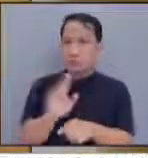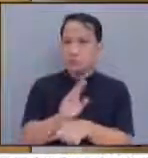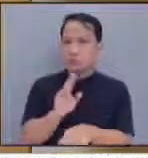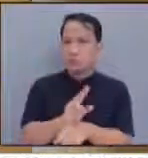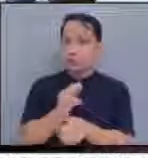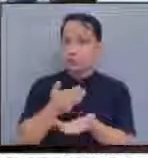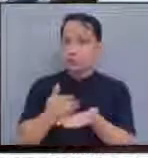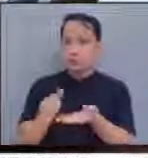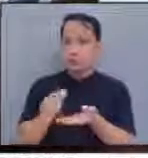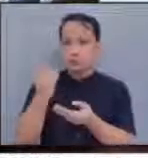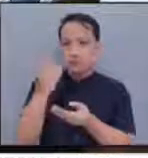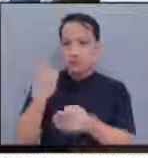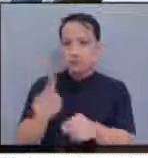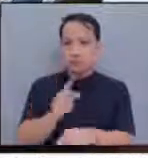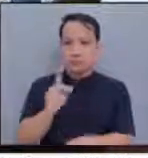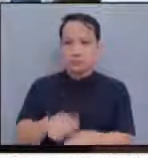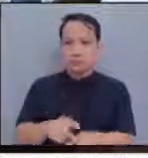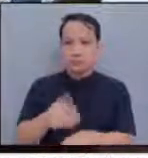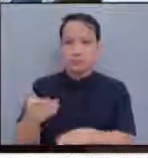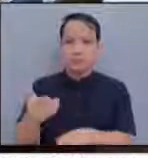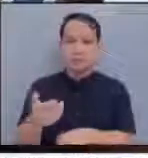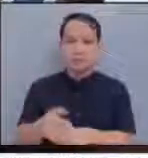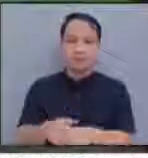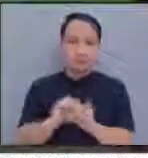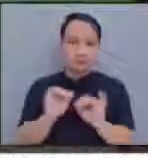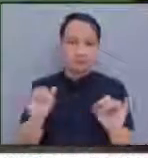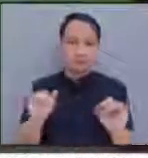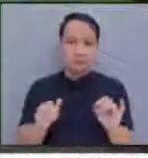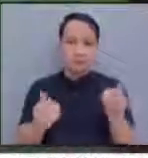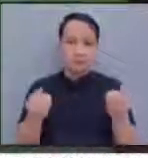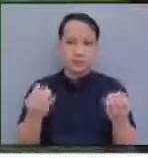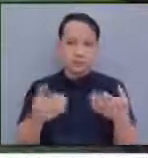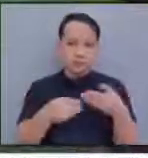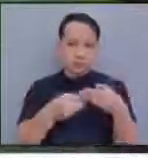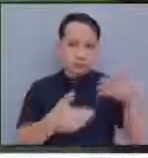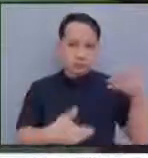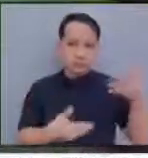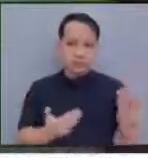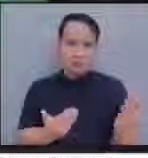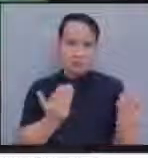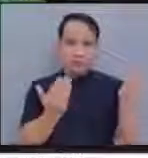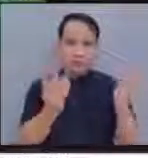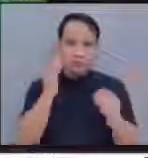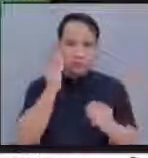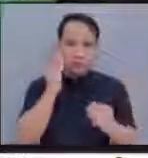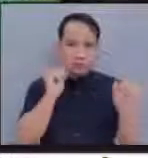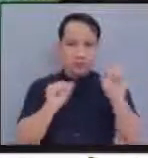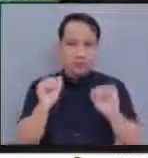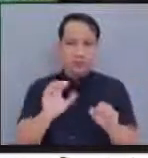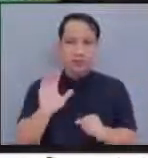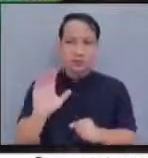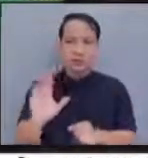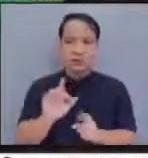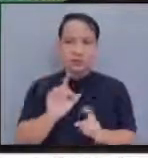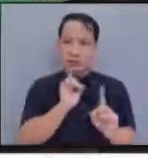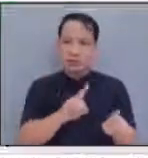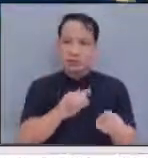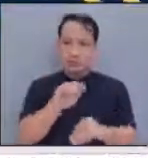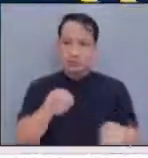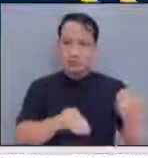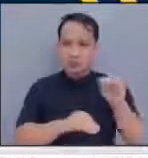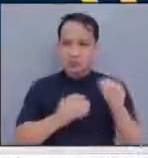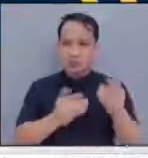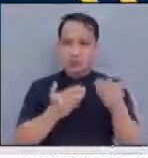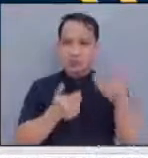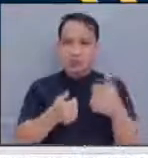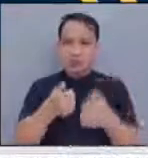taong bayan lamang. Kumpara kay Duterte, marami ring hinarap na pagsubok si Aquino, pero may mga reforma rin naman siyang naipatupad.